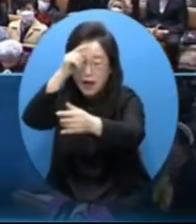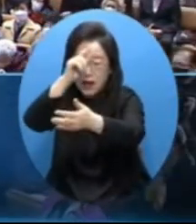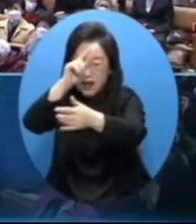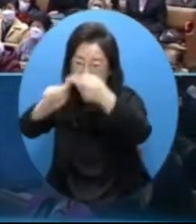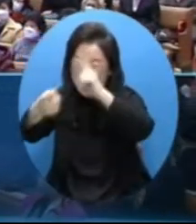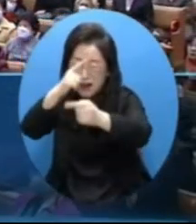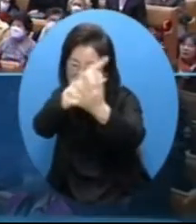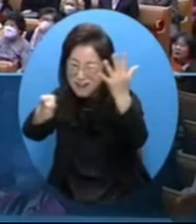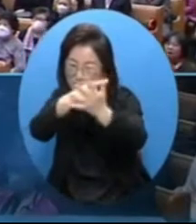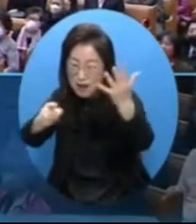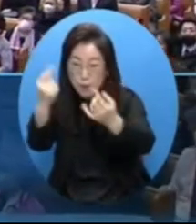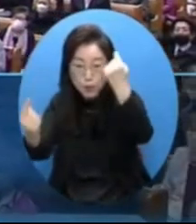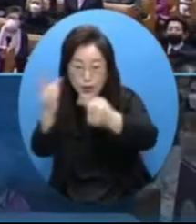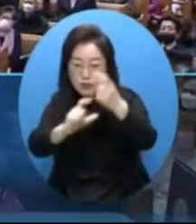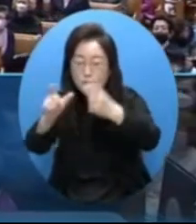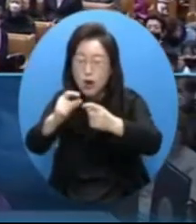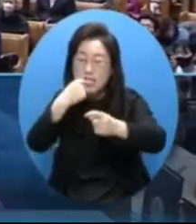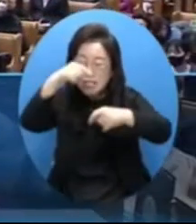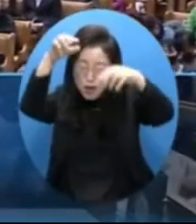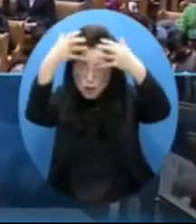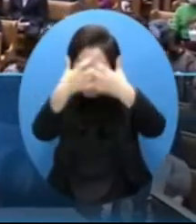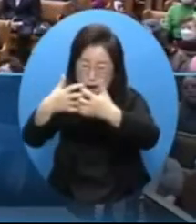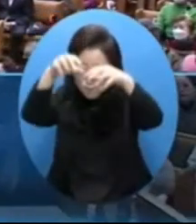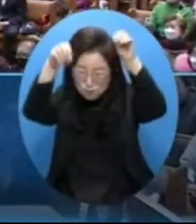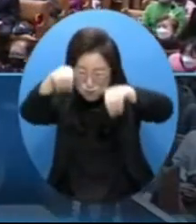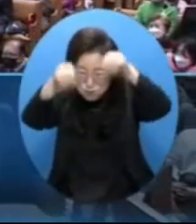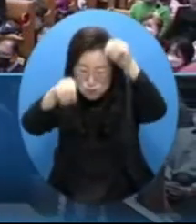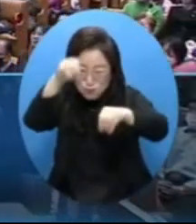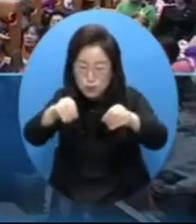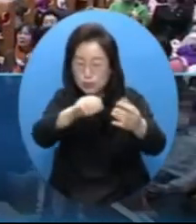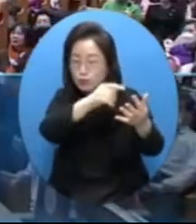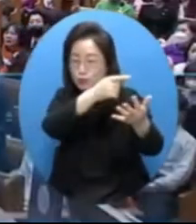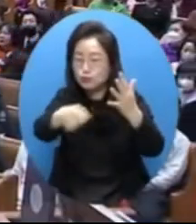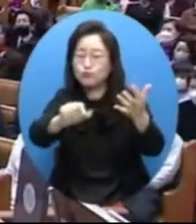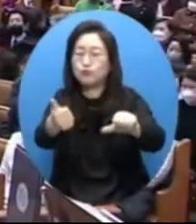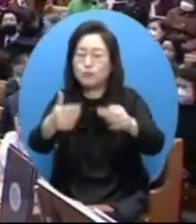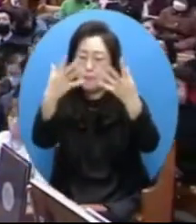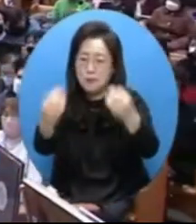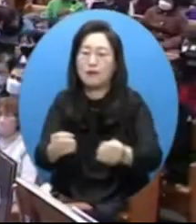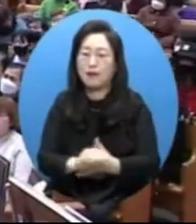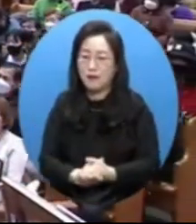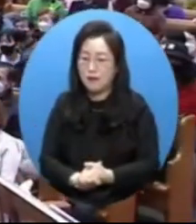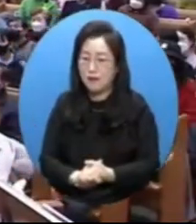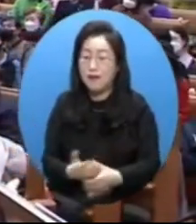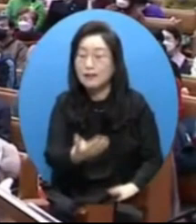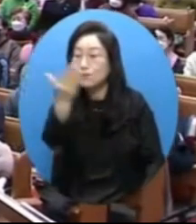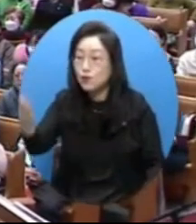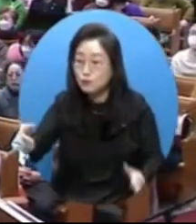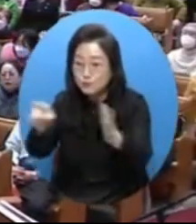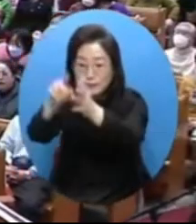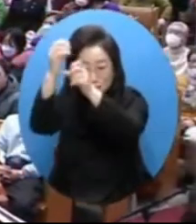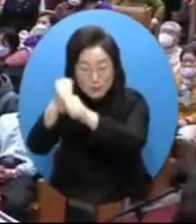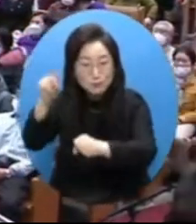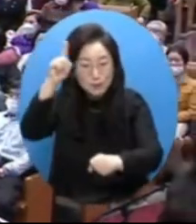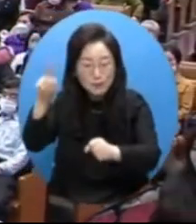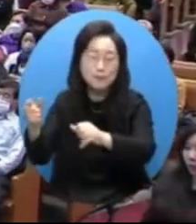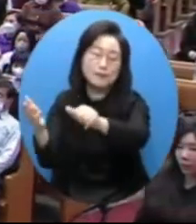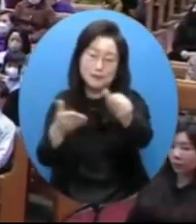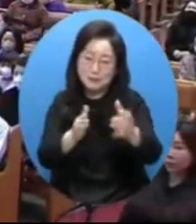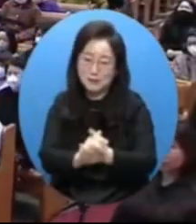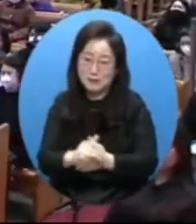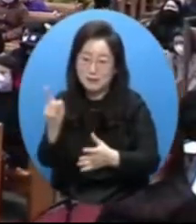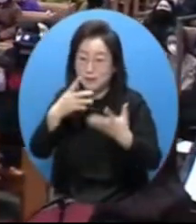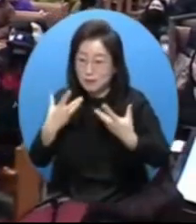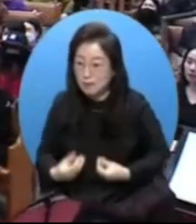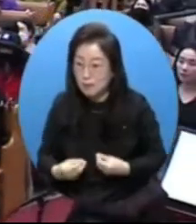자보다 우박의 죽은 자가 더 많았더라 하나님을 전폭적으로 믿고 의자 여러분 모두가 되기를 바랍니다 어떤